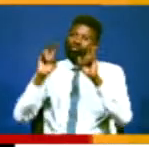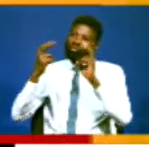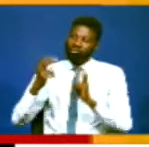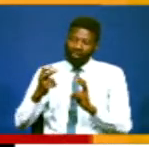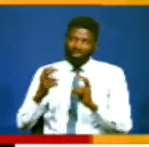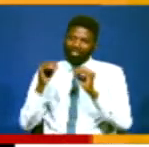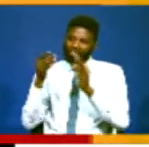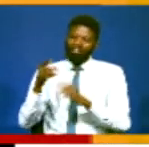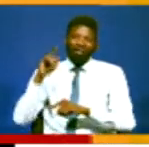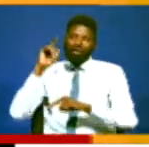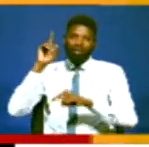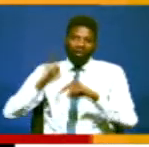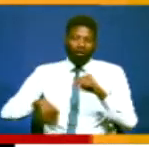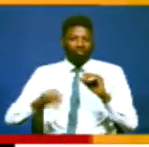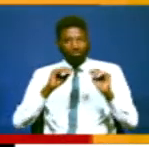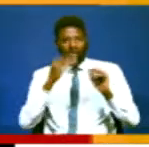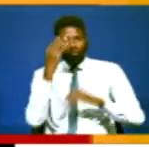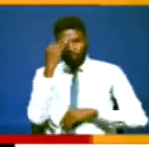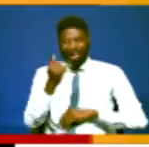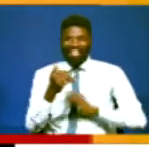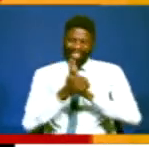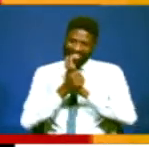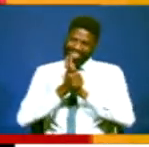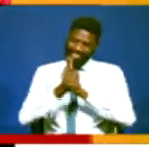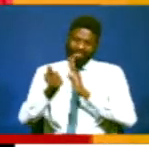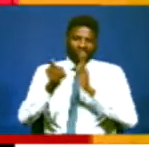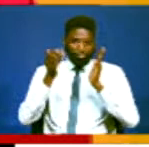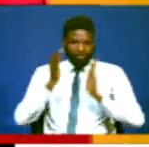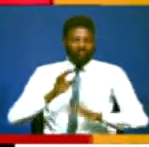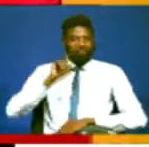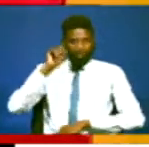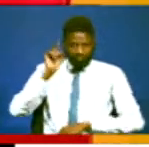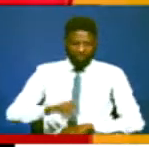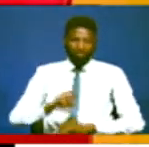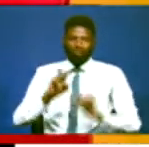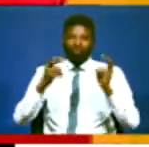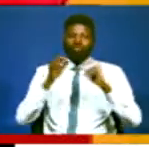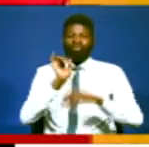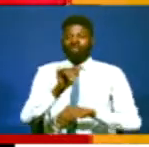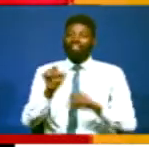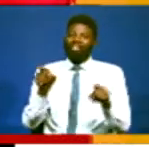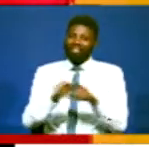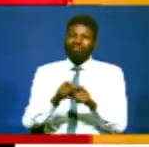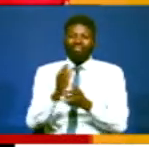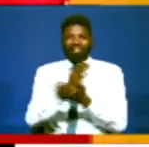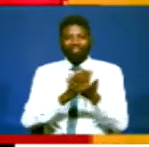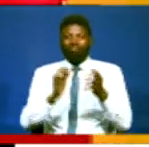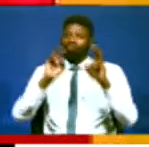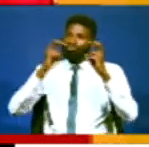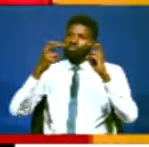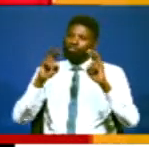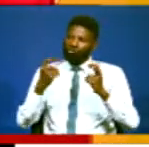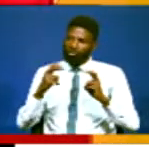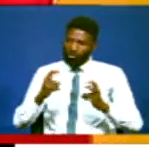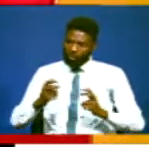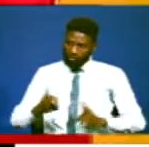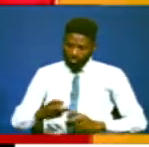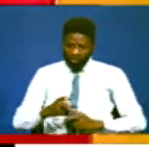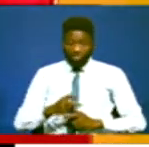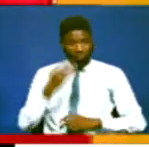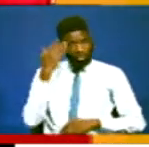vinahitaji mtaalamu katika mada fulani. Zaidi ya hapo kuna mada kadhaa ambazo sijui kama bwana Jasper